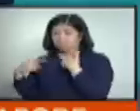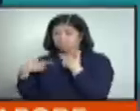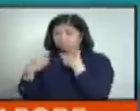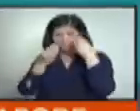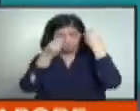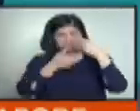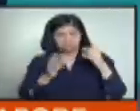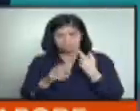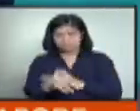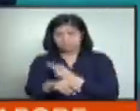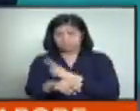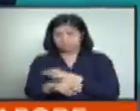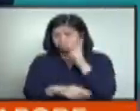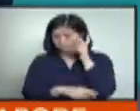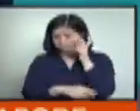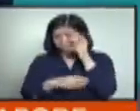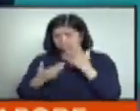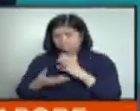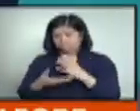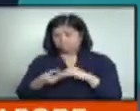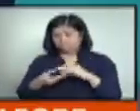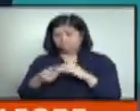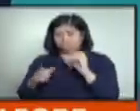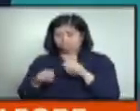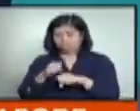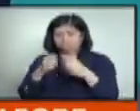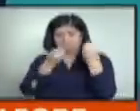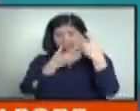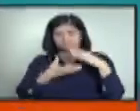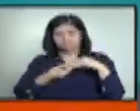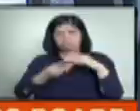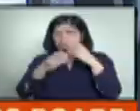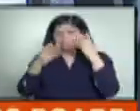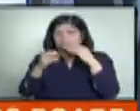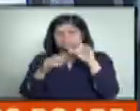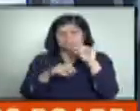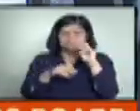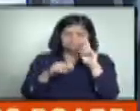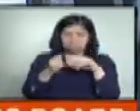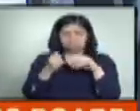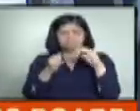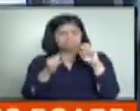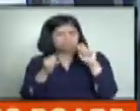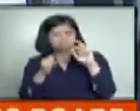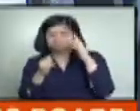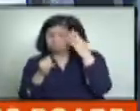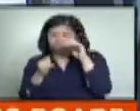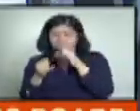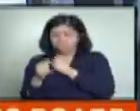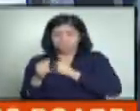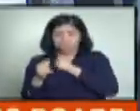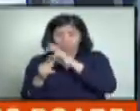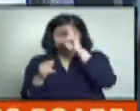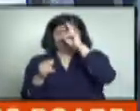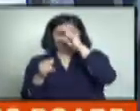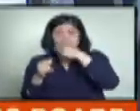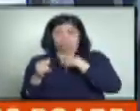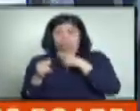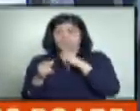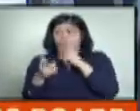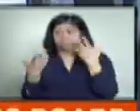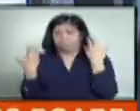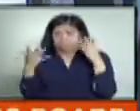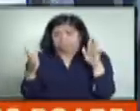na-brief. First time ko nga, sir, makarinig ng ganito. Sana, sir, na-brief ako kasi hindi ko alam mga linear, mga meter. Pasensya na, sir. Ignorante talaga ako pagdating sa